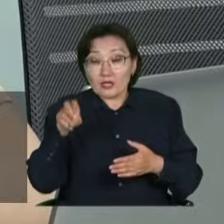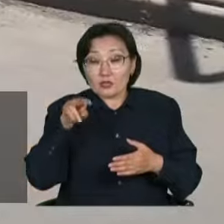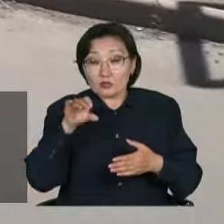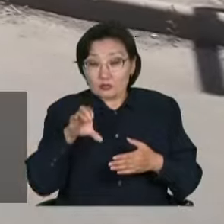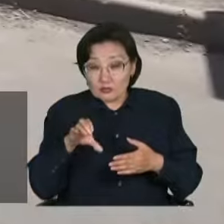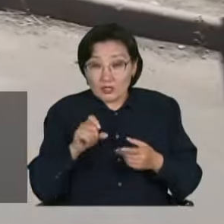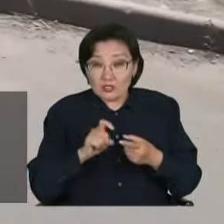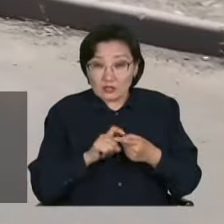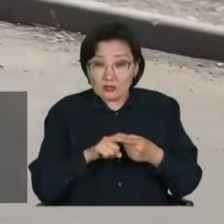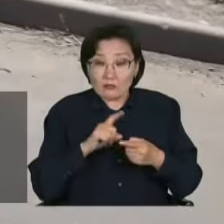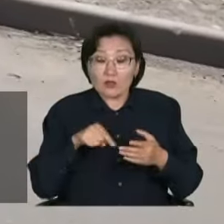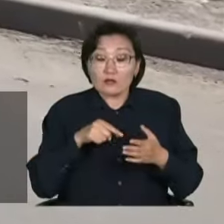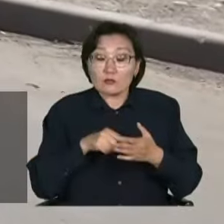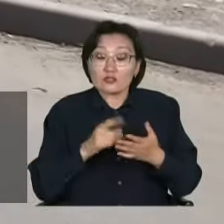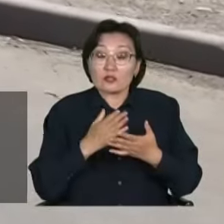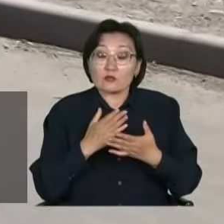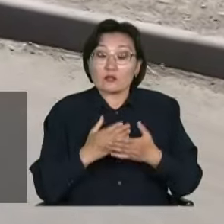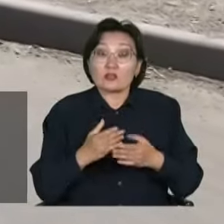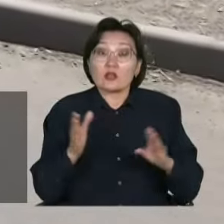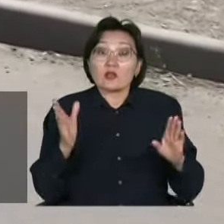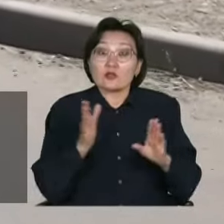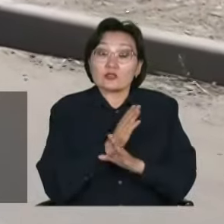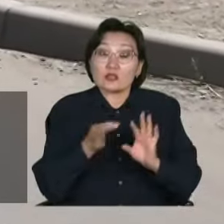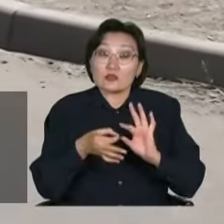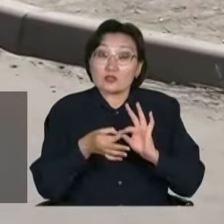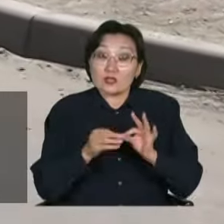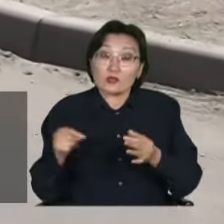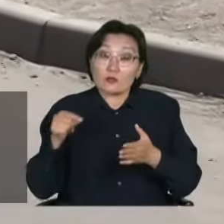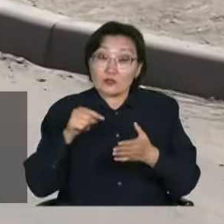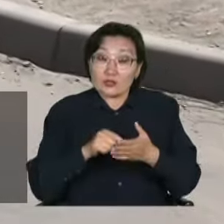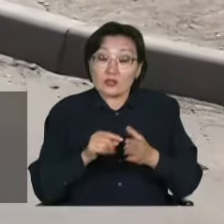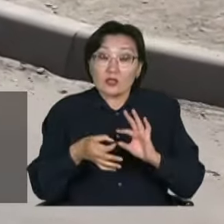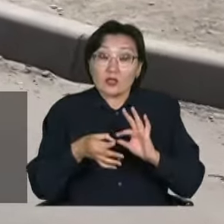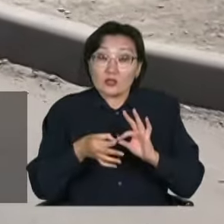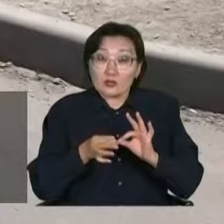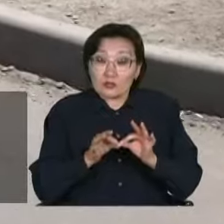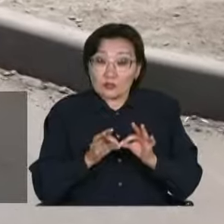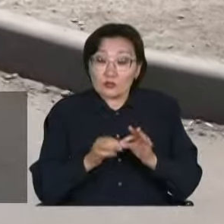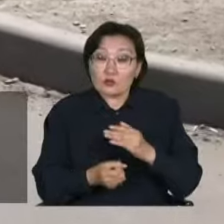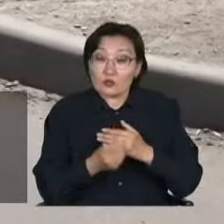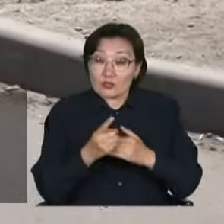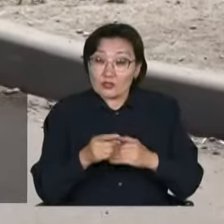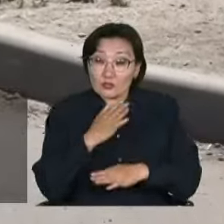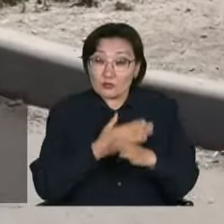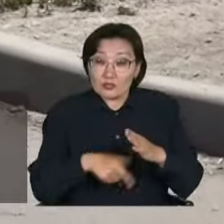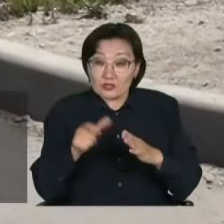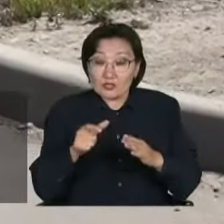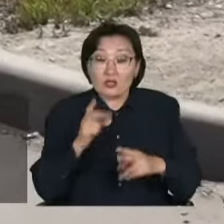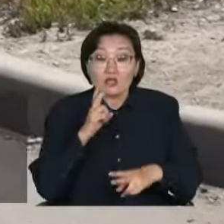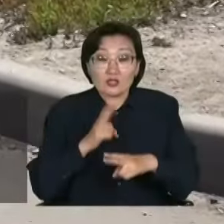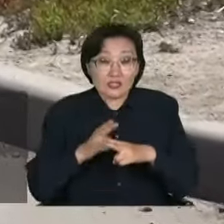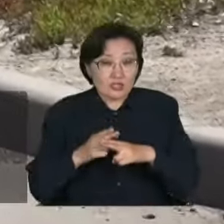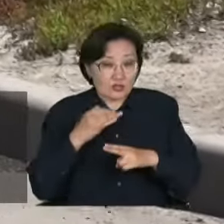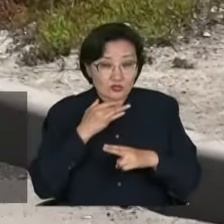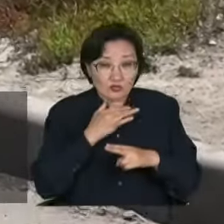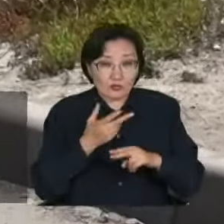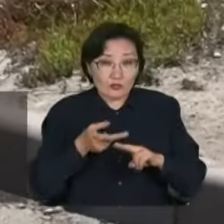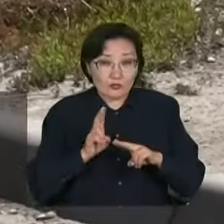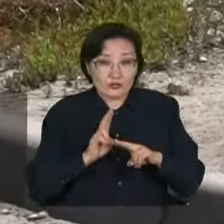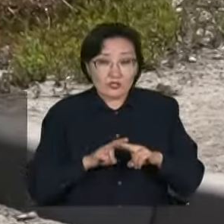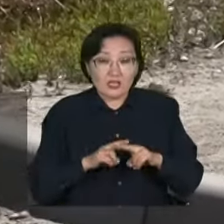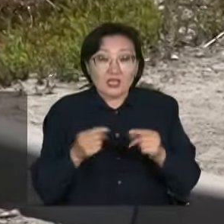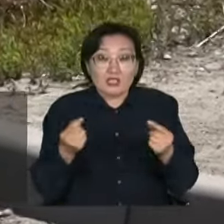бар. Тағдырдың тауқыметін тартып, қоғамда жүріп тұру қиындық туғызатын мүмкіндік шектеулі жандардың алдынан кездесетін кедергілер өте көп. Сол